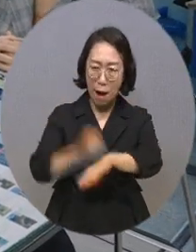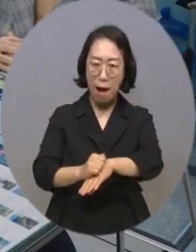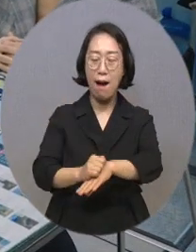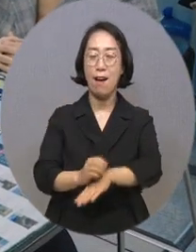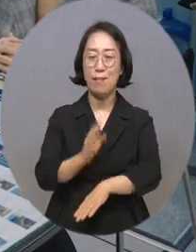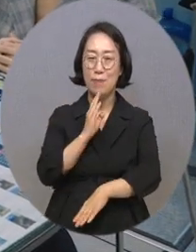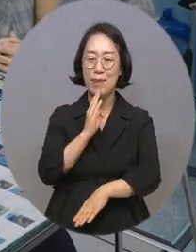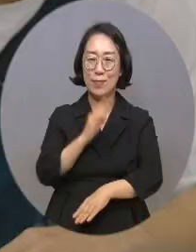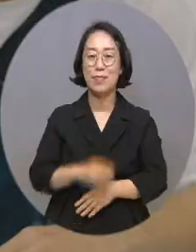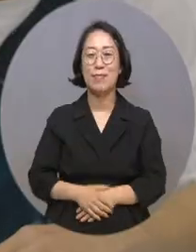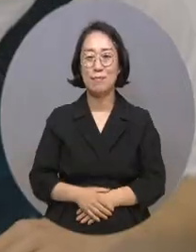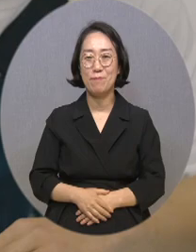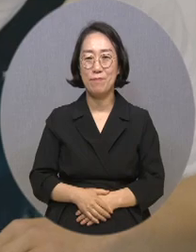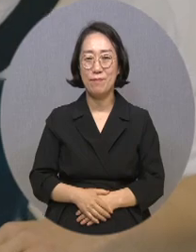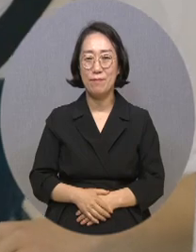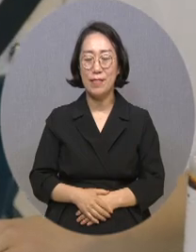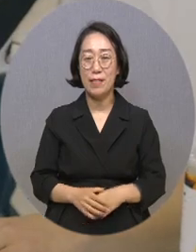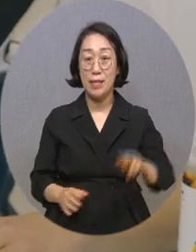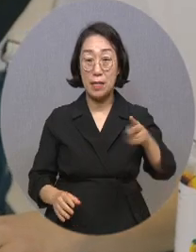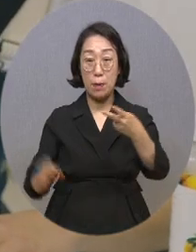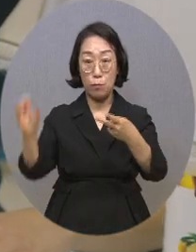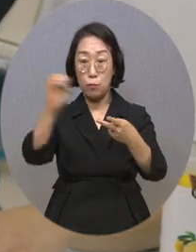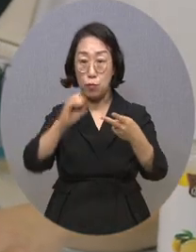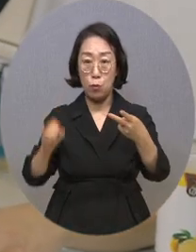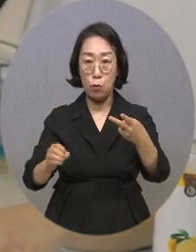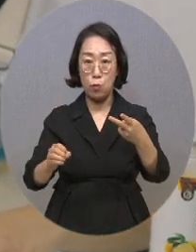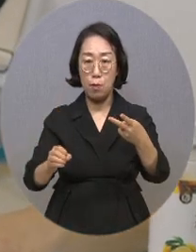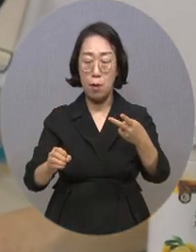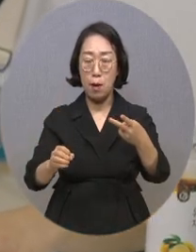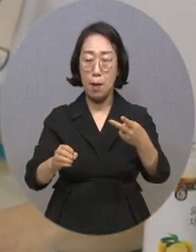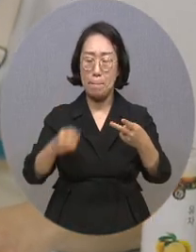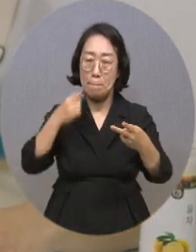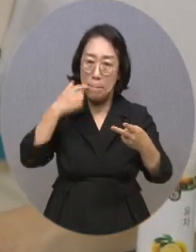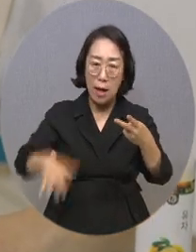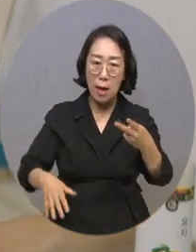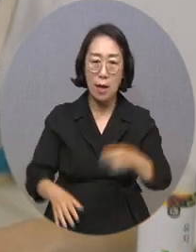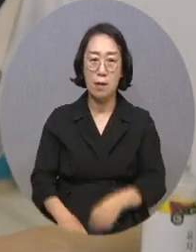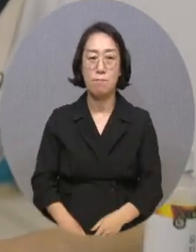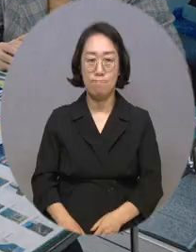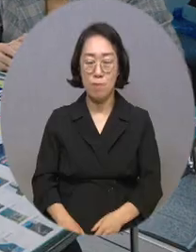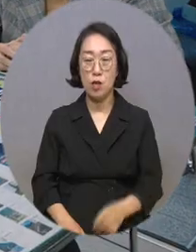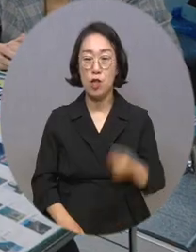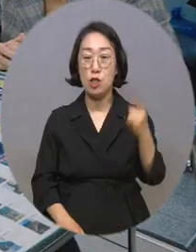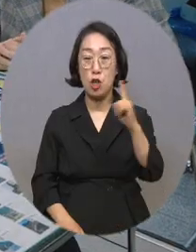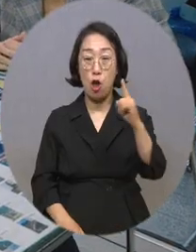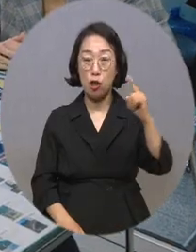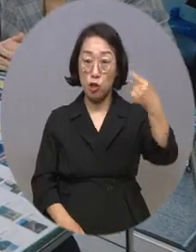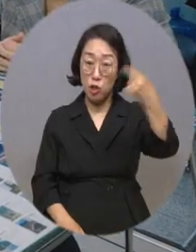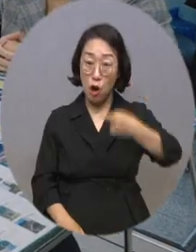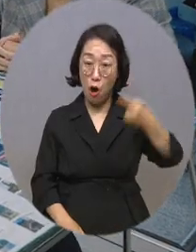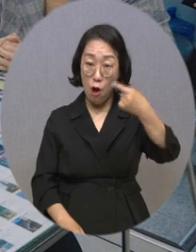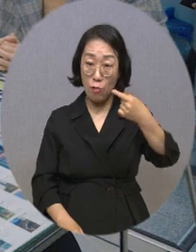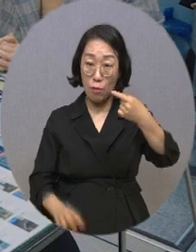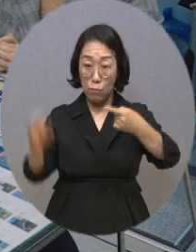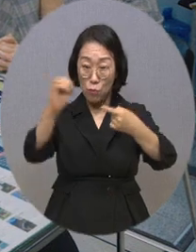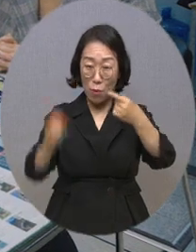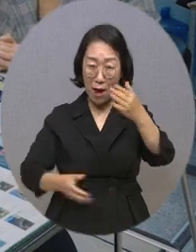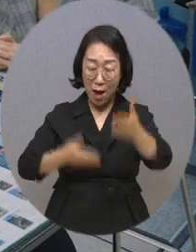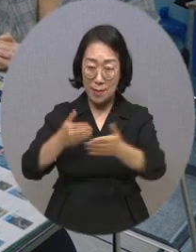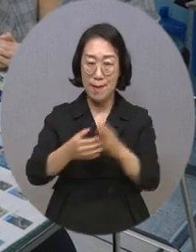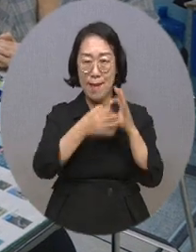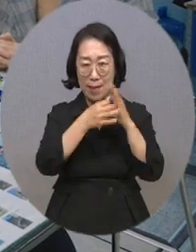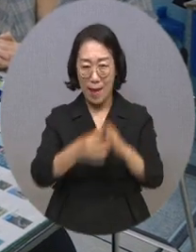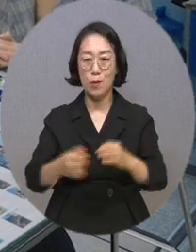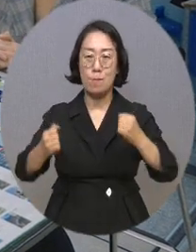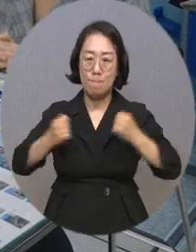200%. 저는 이 200% 만족하지 않아요. 어이구. 1000%가 될 때까지 열심히 남해에서 계속 공부하겠습니다. 벌떡